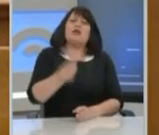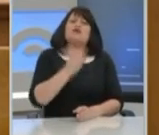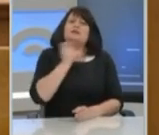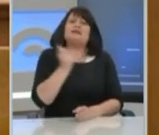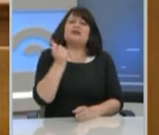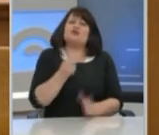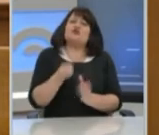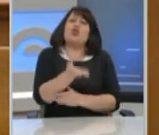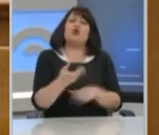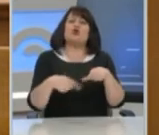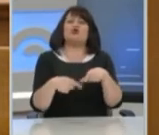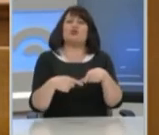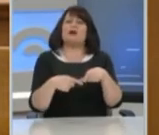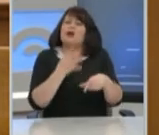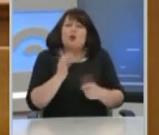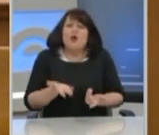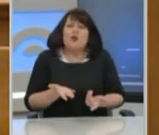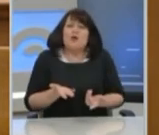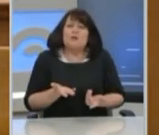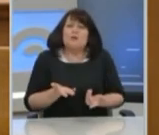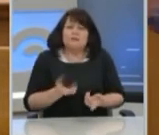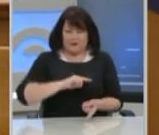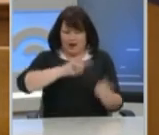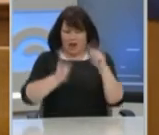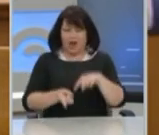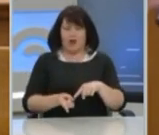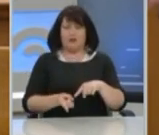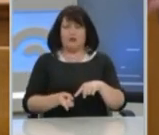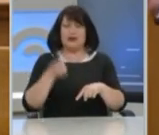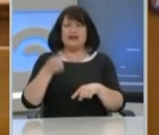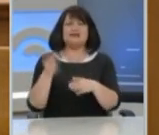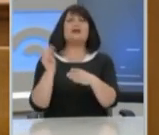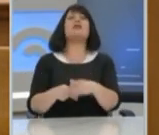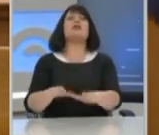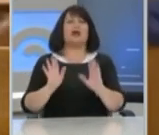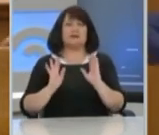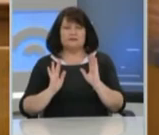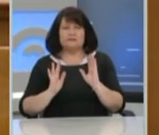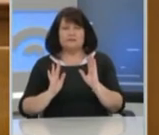μετά, τα ακριβώς αντίθετα. Εσείς που καταψηφίσατε τότε, διότι ήταν